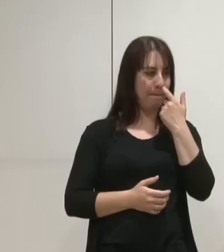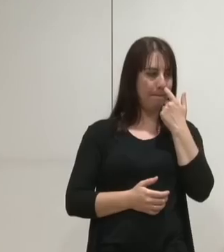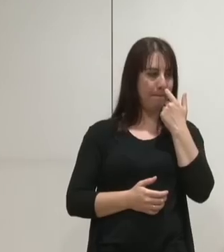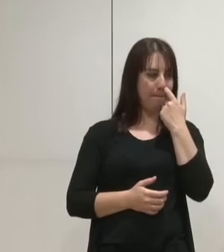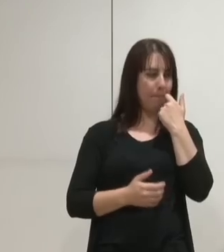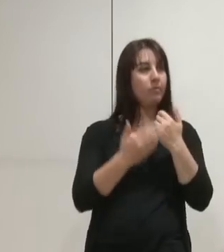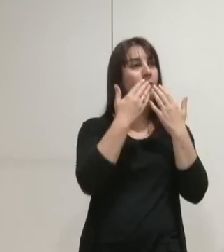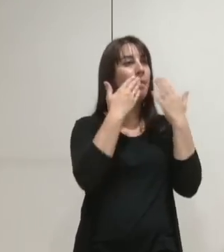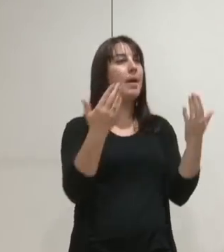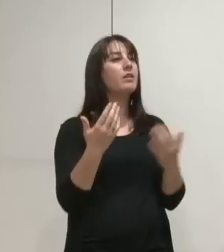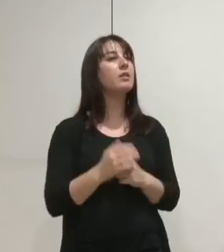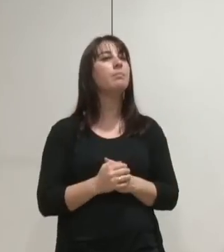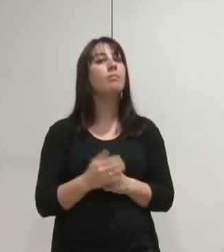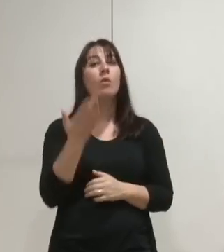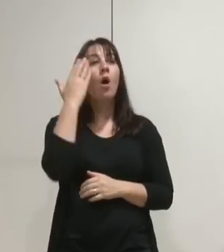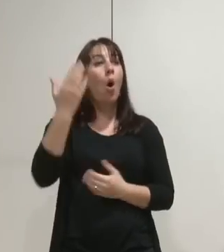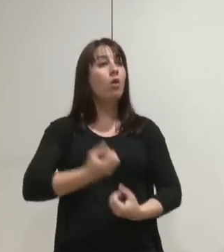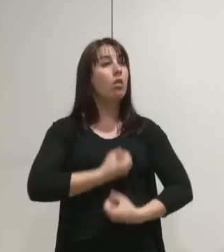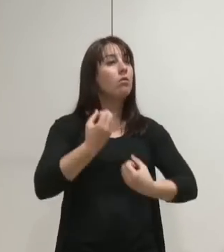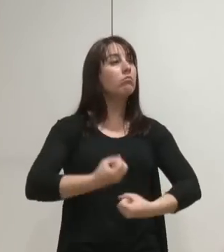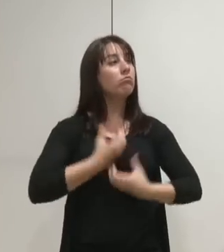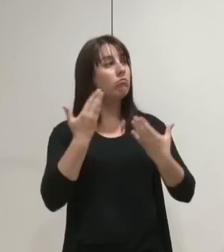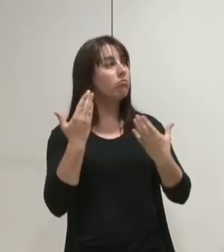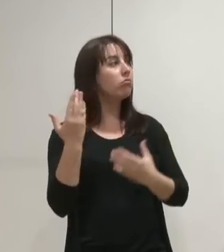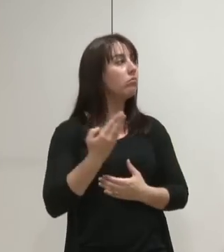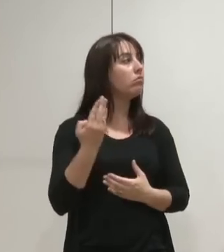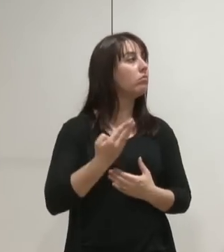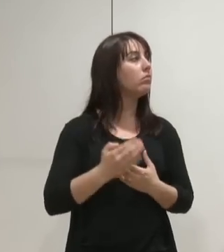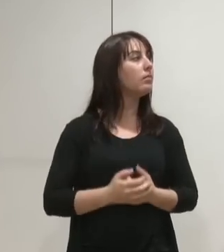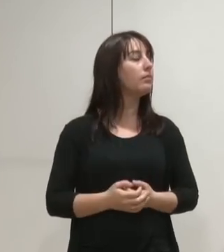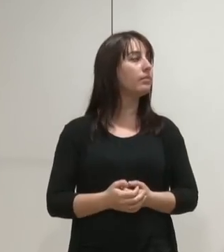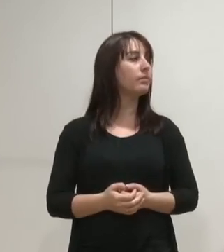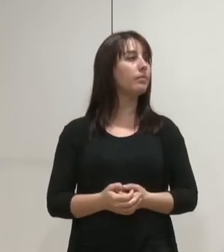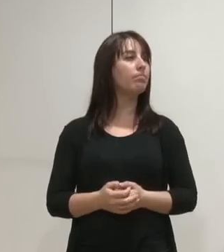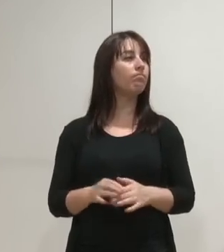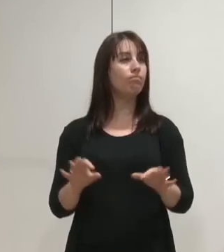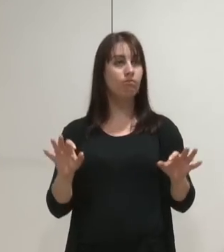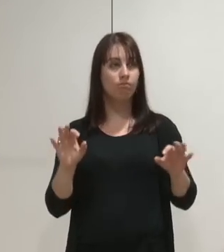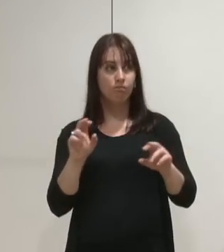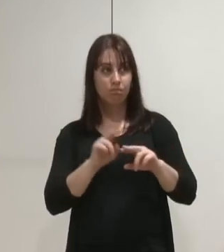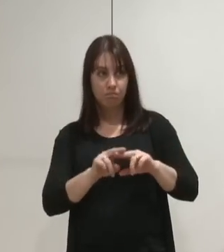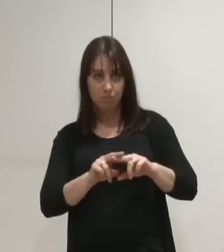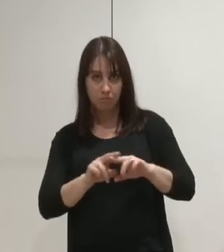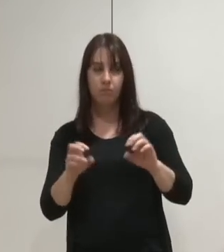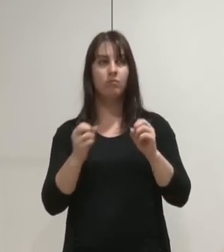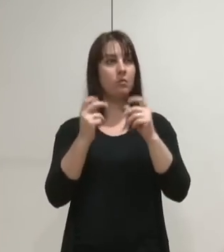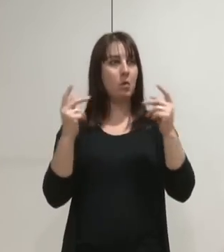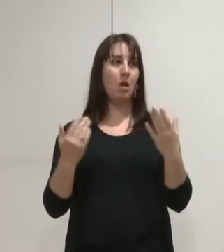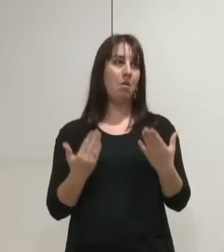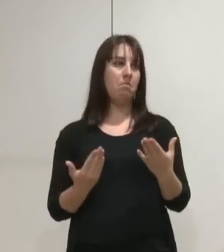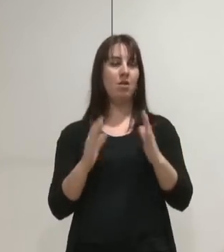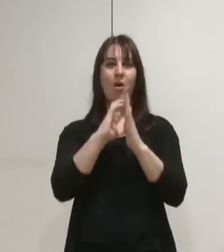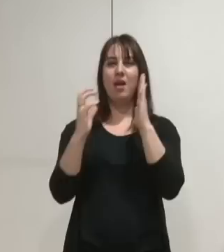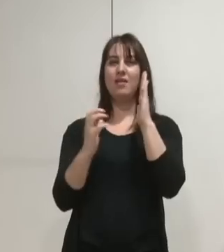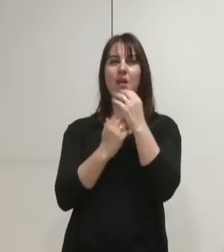vous remercie y a-t-il d'autres prises de parole non dans ce cas je mets cette